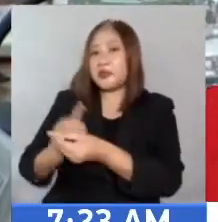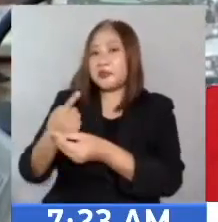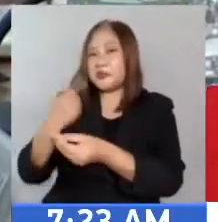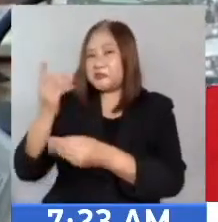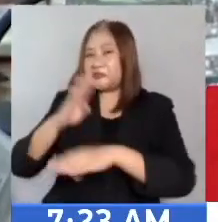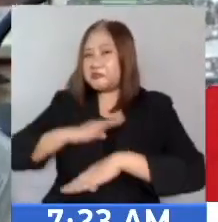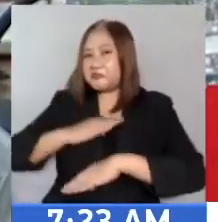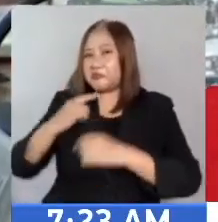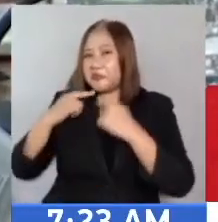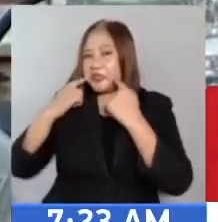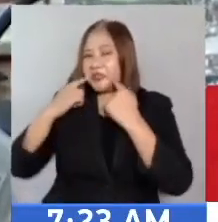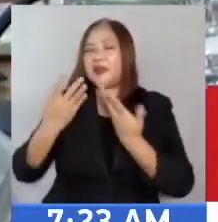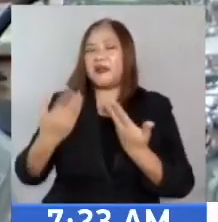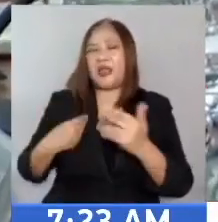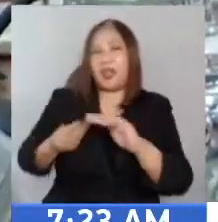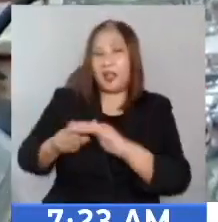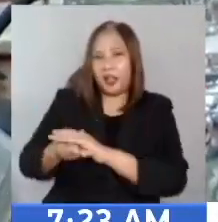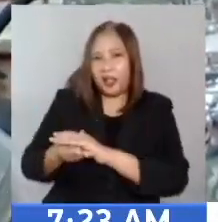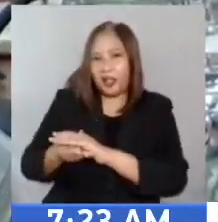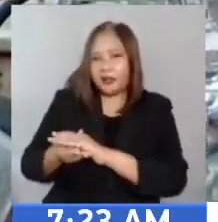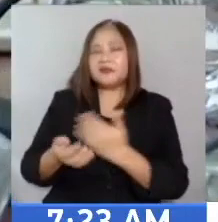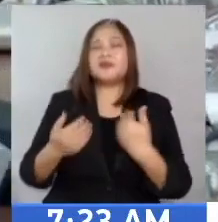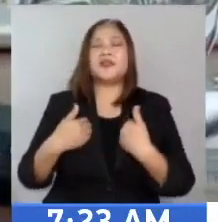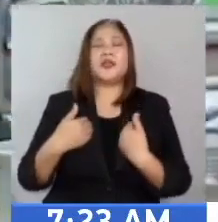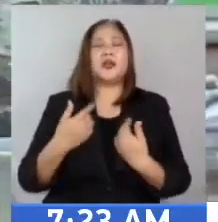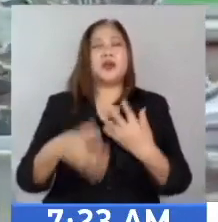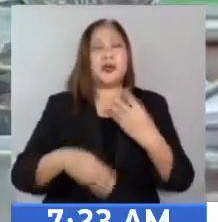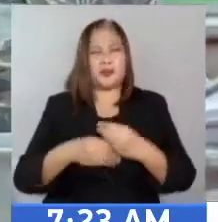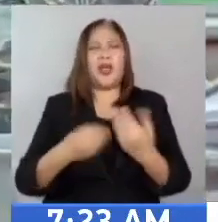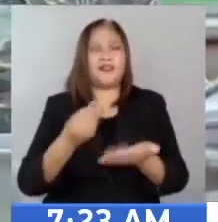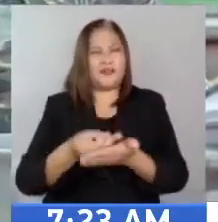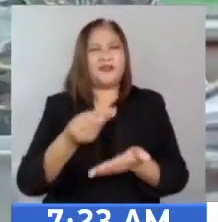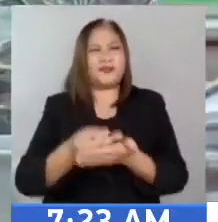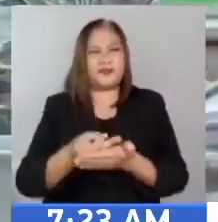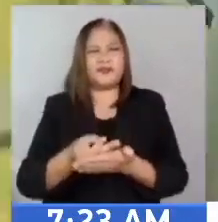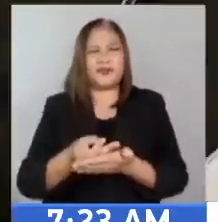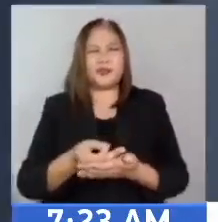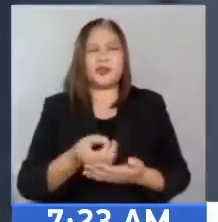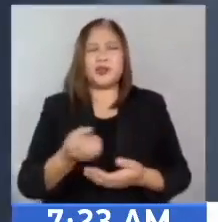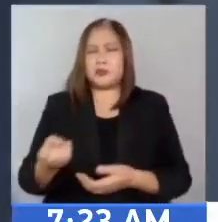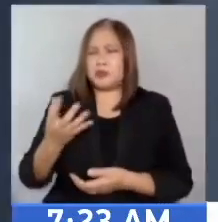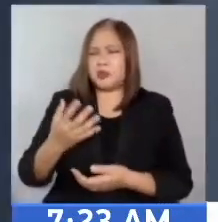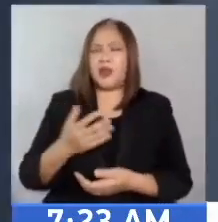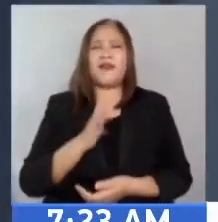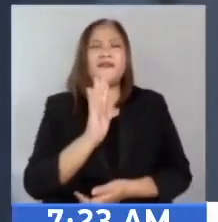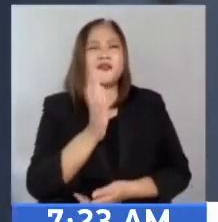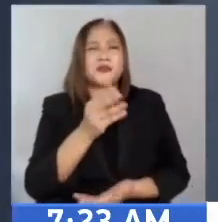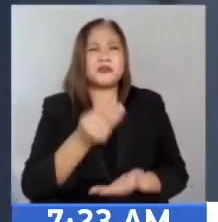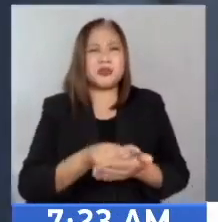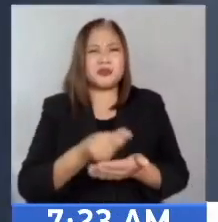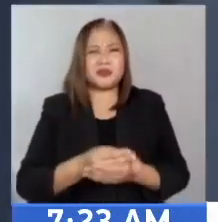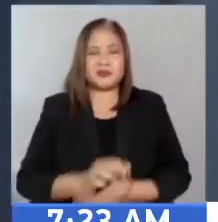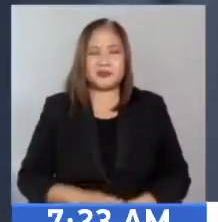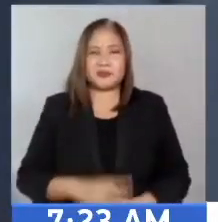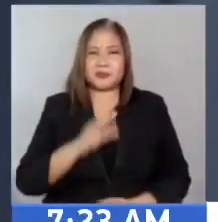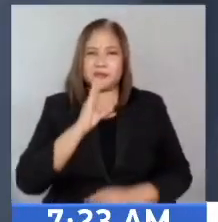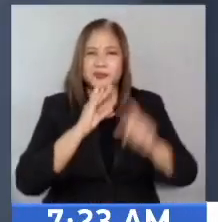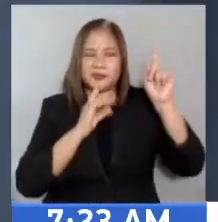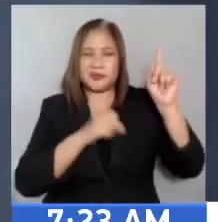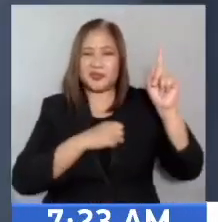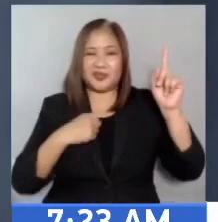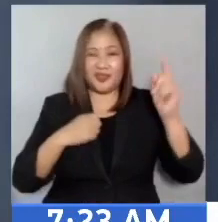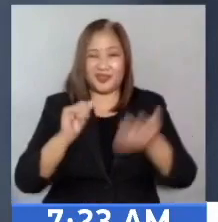meron. Tsaka isang may involved yung pumani, sir. Ano po? 50 pesos, sir. Ganun lang ba ang presyo ng buhay? Di ba